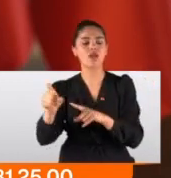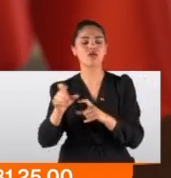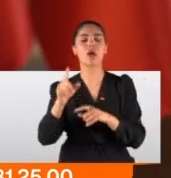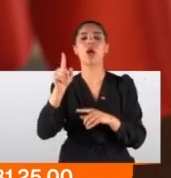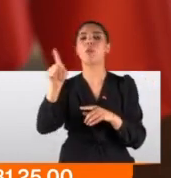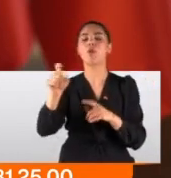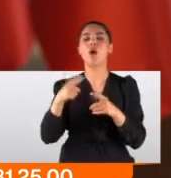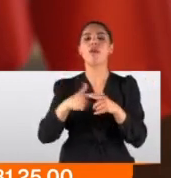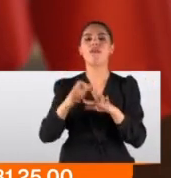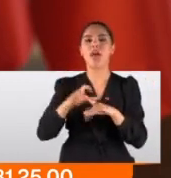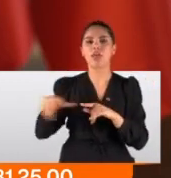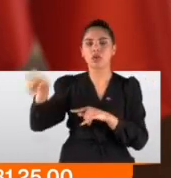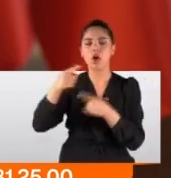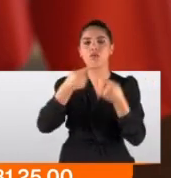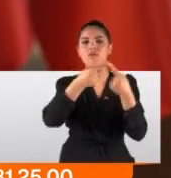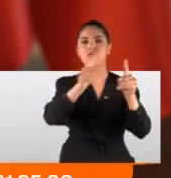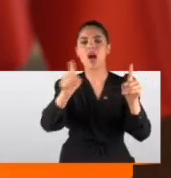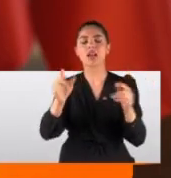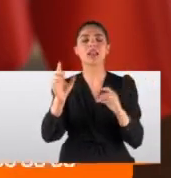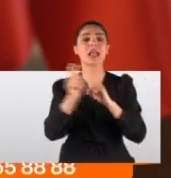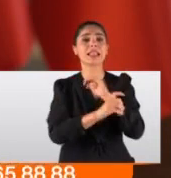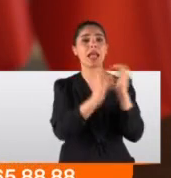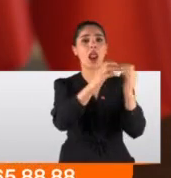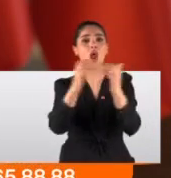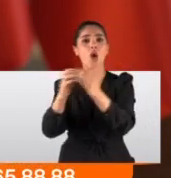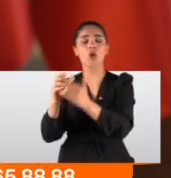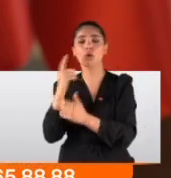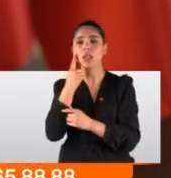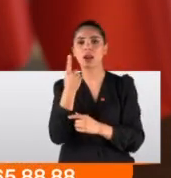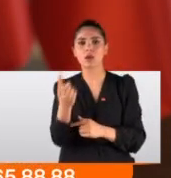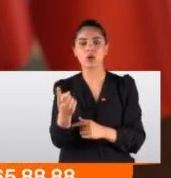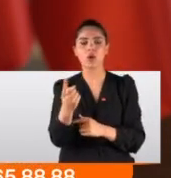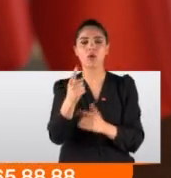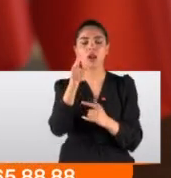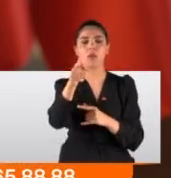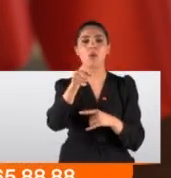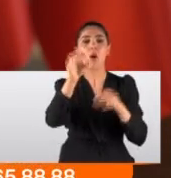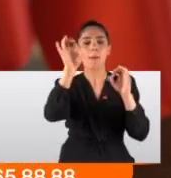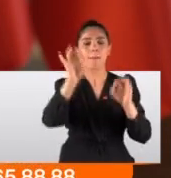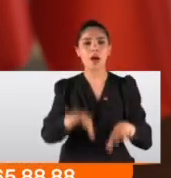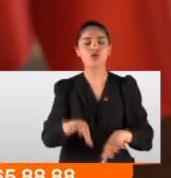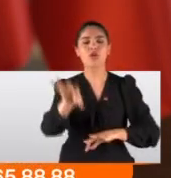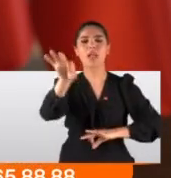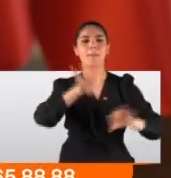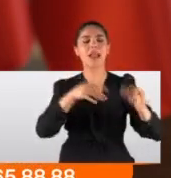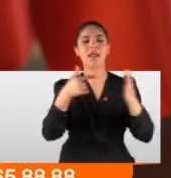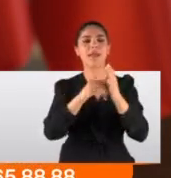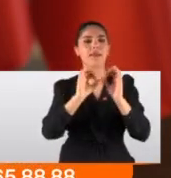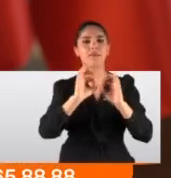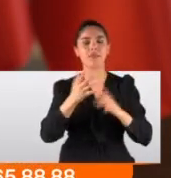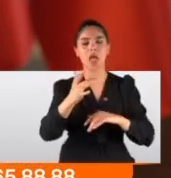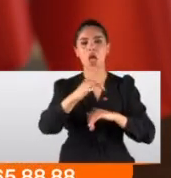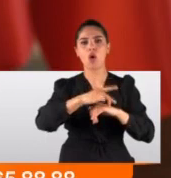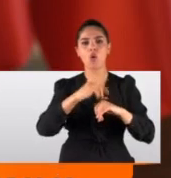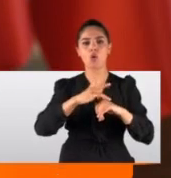kadar envai kılıktaki terör örgütleri üzerinden tedavüle sürülen senaryoların amacı